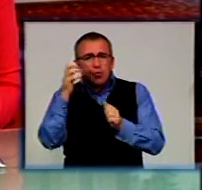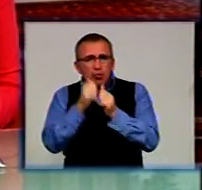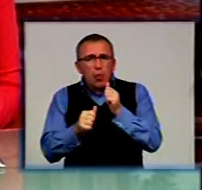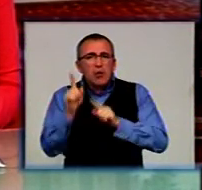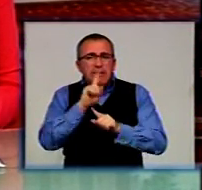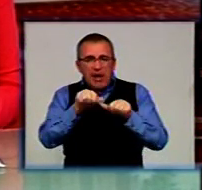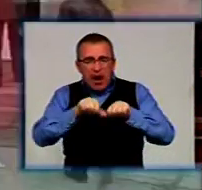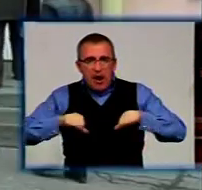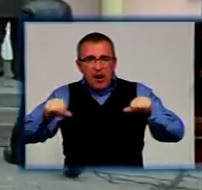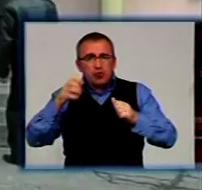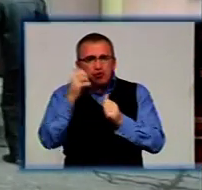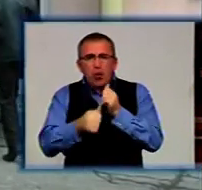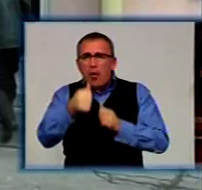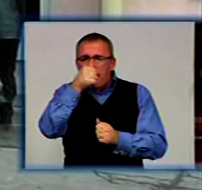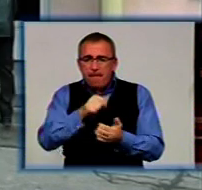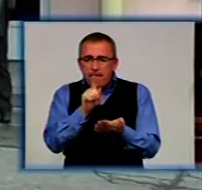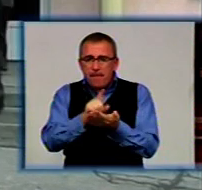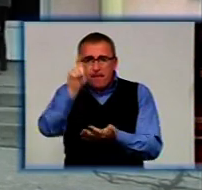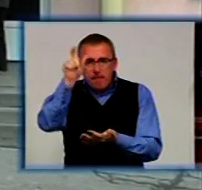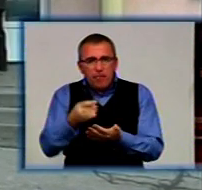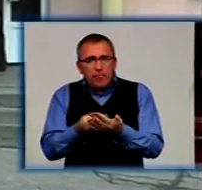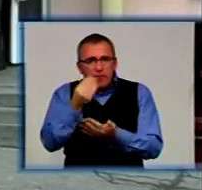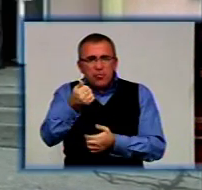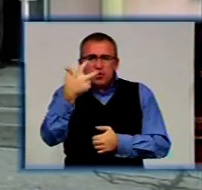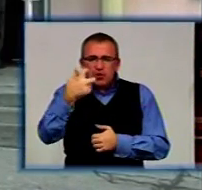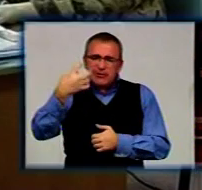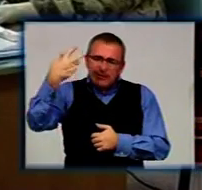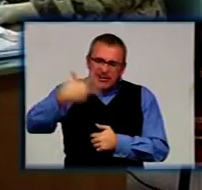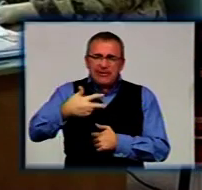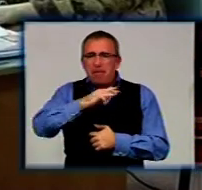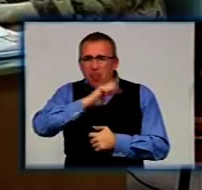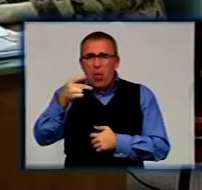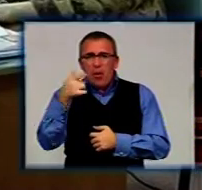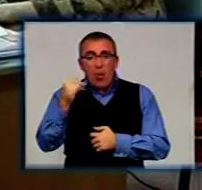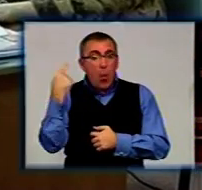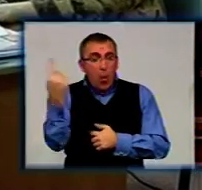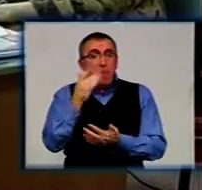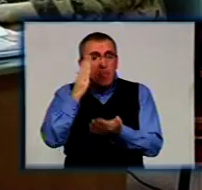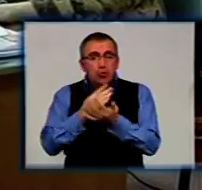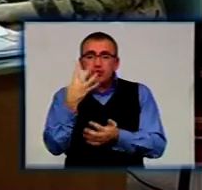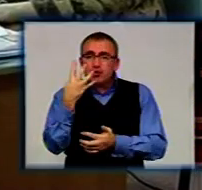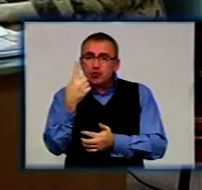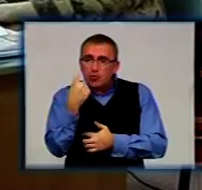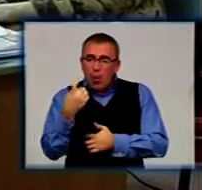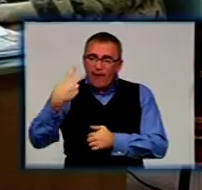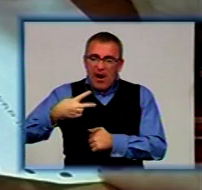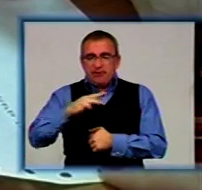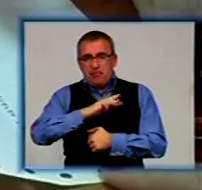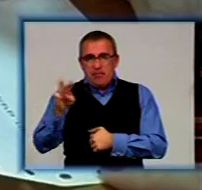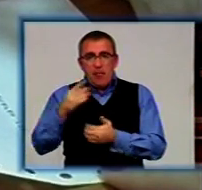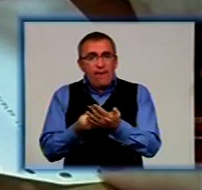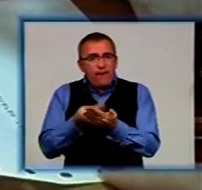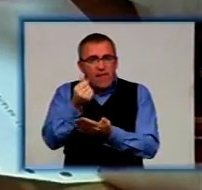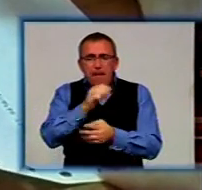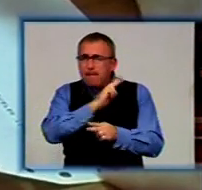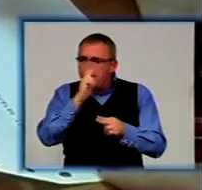апаратної наради. Щомісяця пенсіонерам сплачують понад 430 мільйонів гривень. На сьогодні область вже має 120 мільйонів. Виплачують пенсії